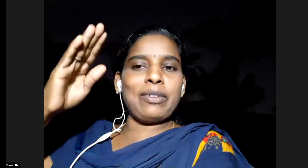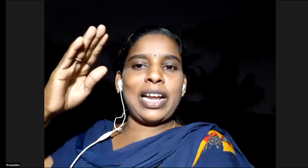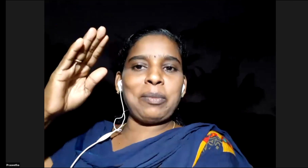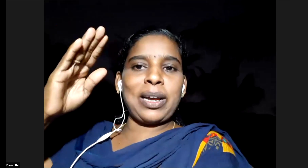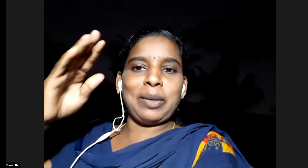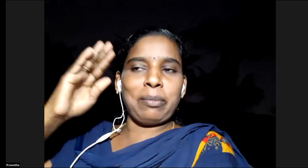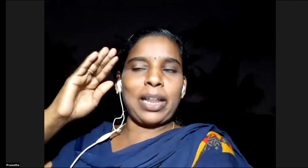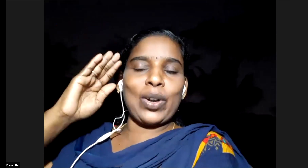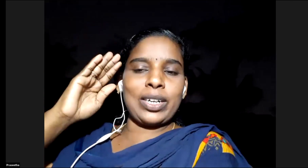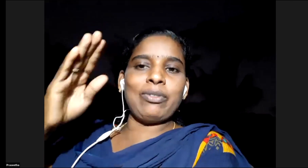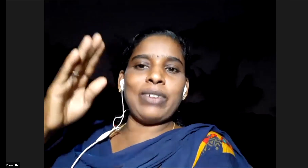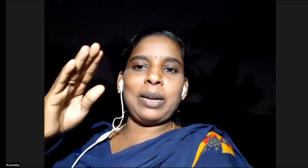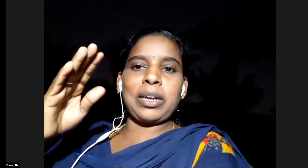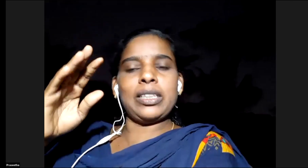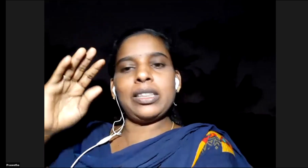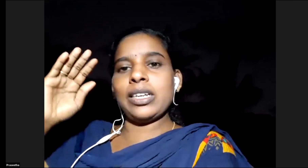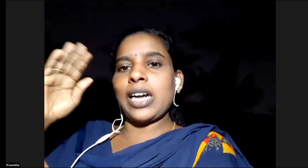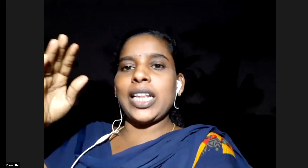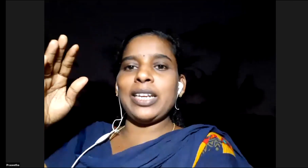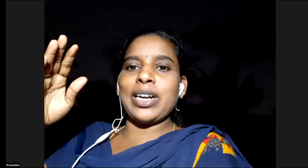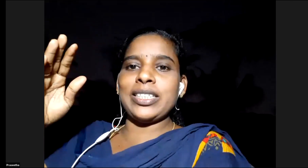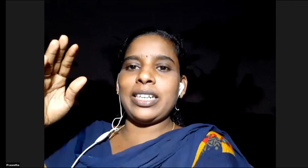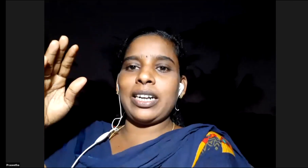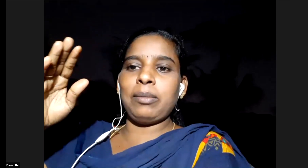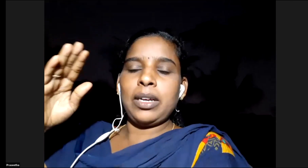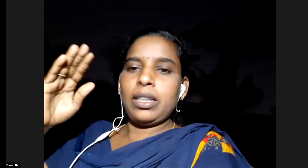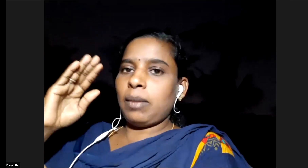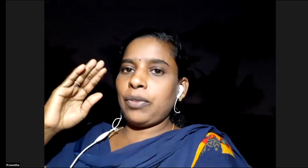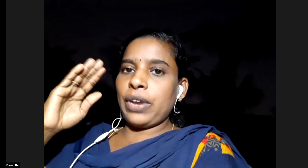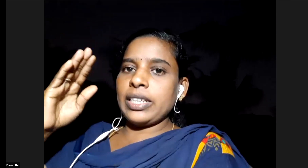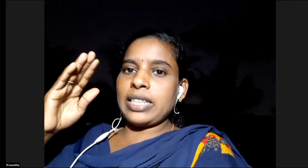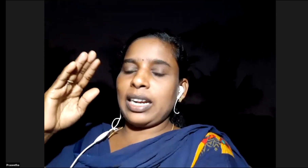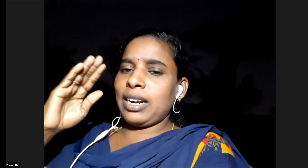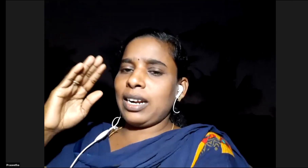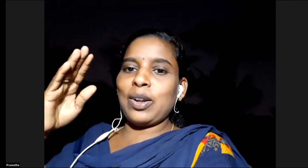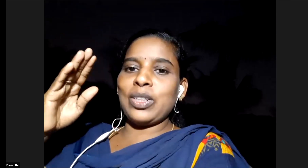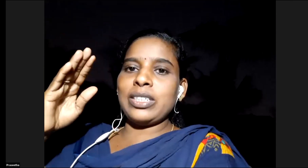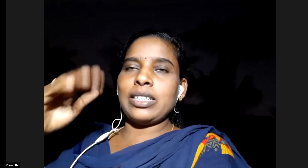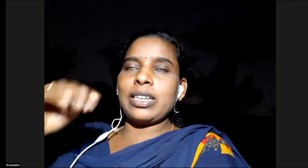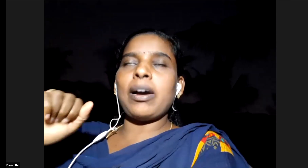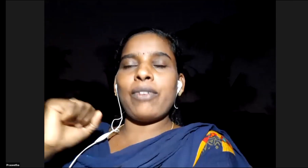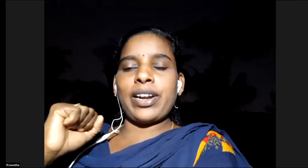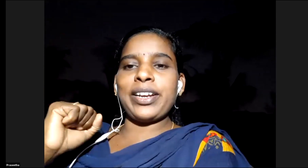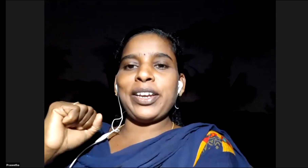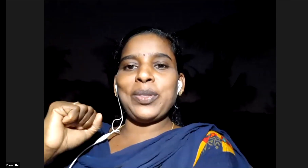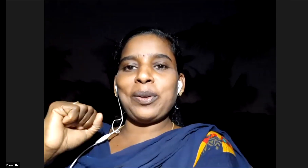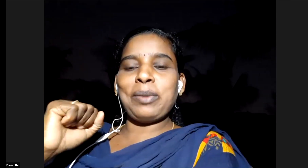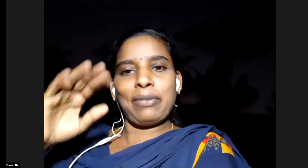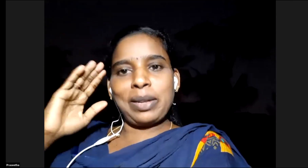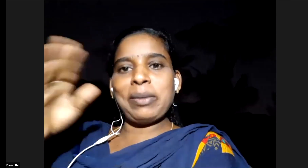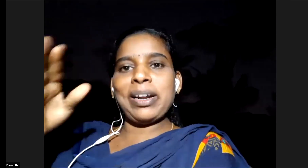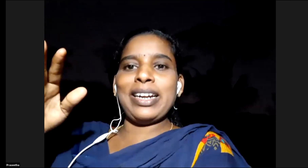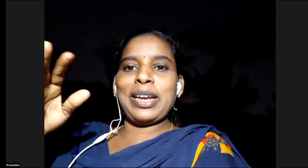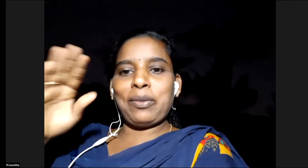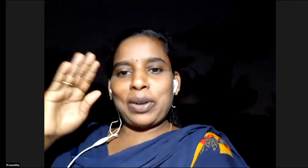പൾസ് എവിടെയാണ് മാറുന്നത്, നമ്മളെ നോട്ടം എവിടെയാണ് മാറുന്നത്, എന്ത് കാരണം തിരിവ് കാണിച്ചിട്ടുണ്ടെങ്കിലും നമ്മളെ ഫേസ് അല്ലെങ്കിൽ കണ്ണൊന്ന് ചേഞ്ച് ആകുമ്പോ അവരടങ്ങിയിരുന്നുള്ളൂ.